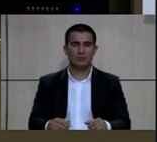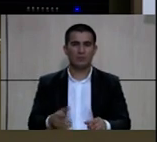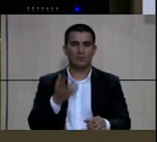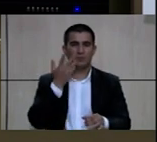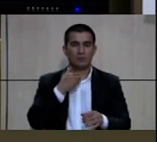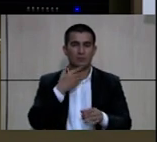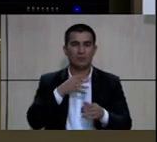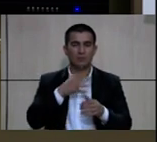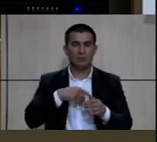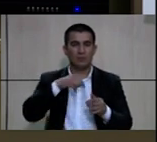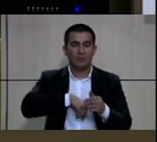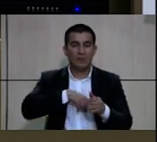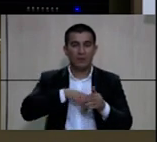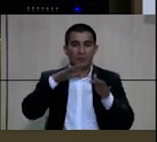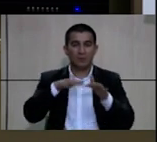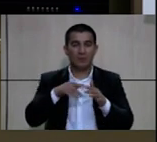Qornida aylanadi.